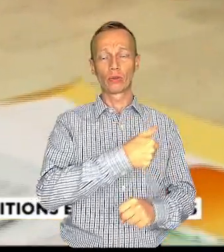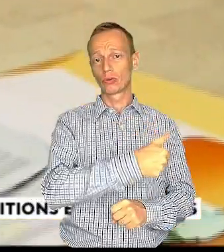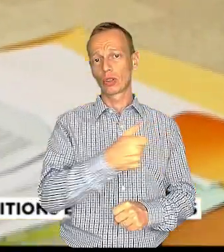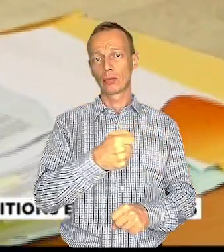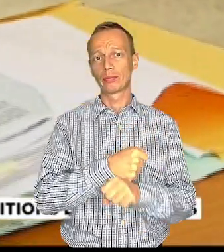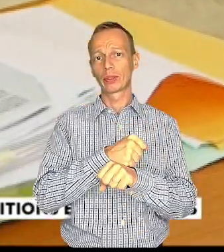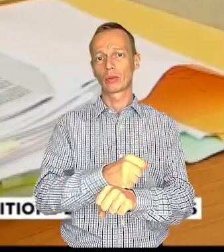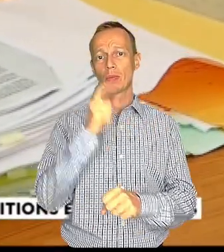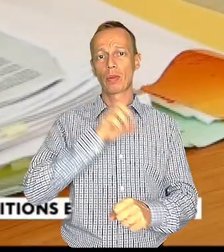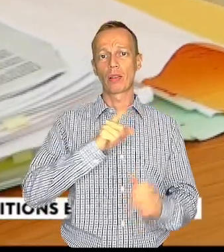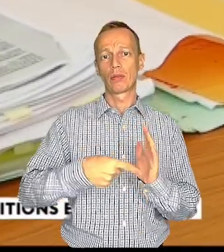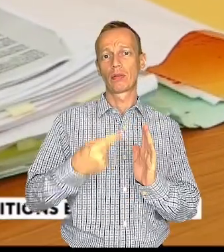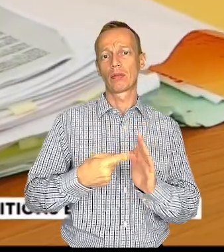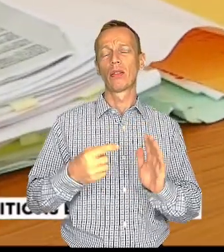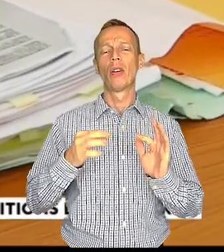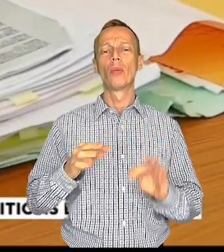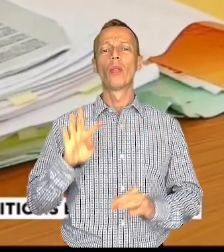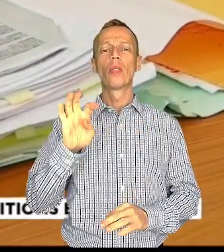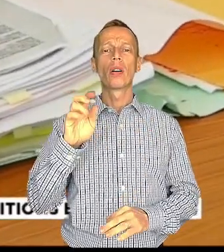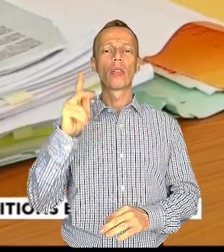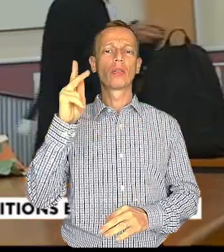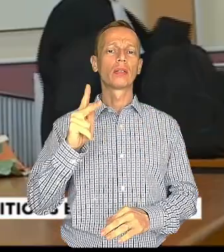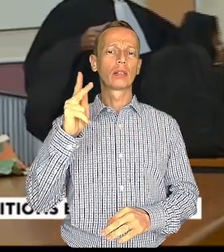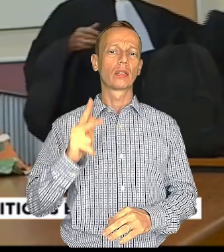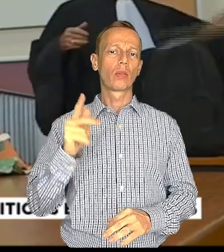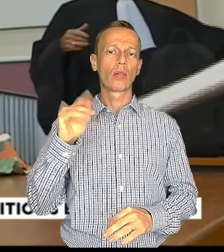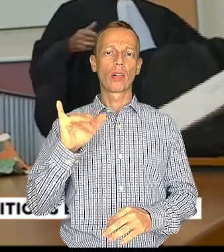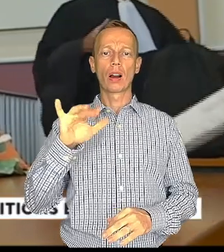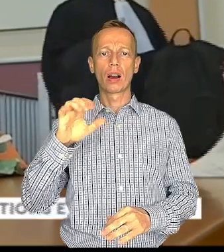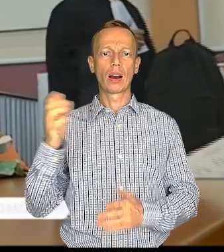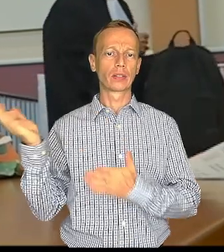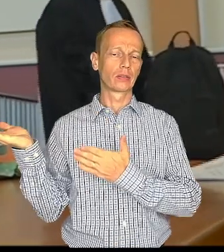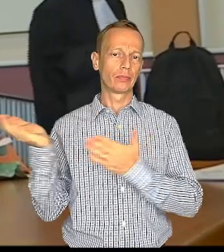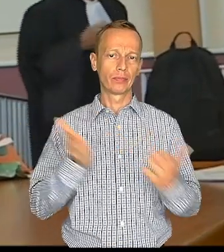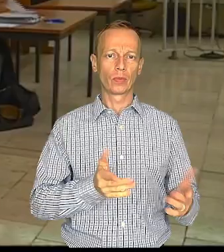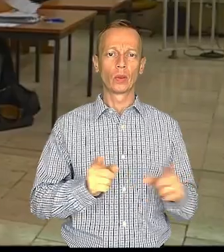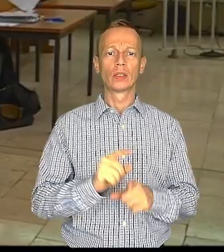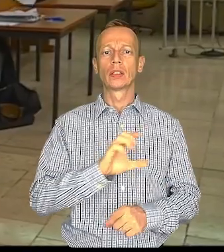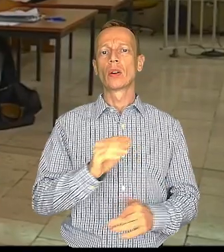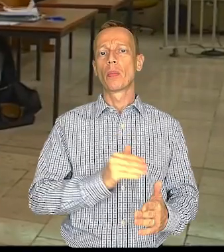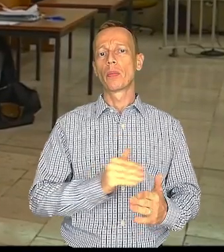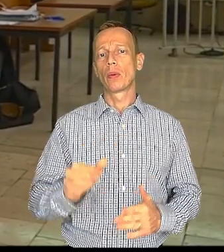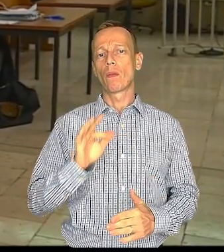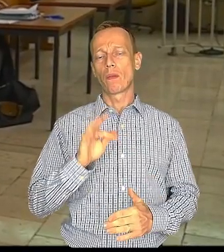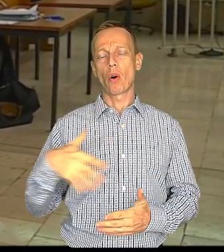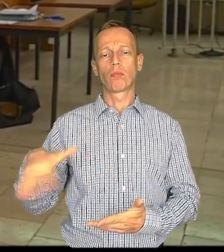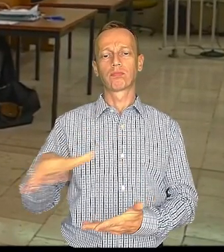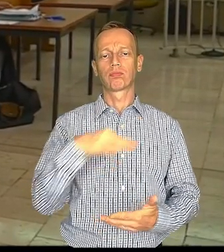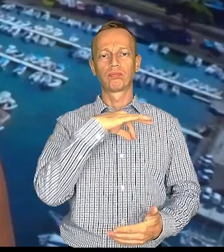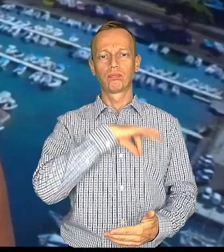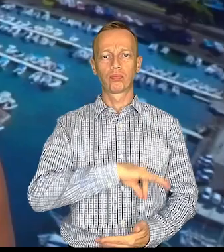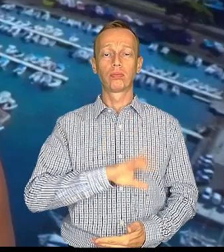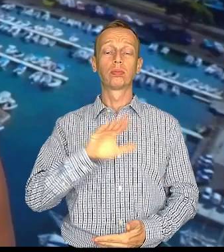procureur évoque les 42 kilos d'ice envoyés à Tahiti par les colis ou des mules et les 100 millions de francs récoltés.